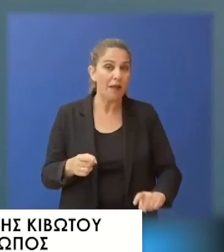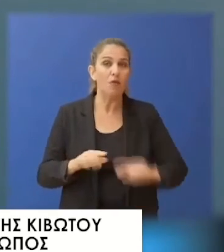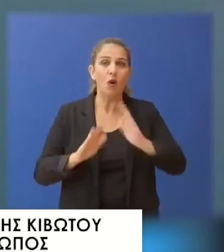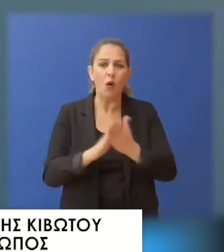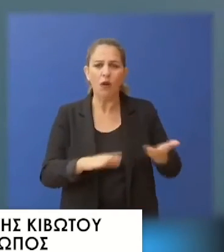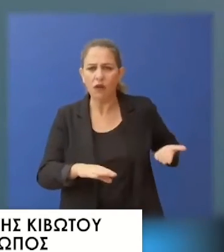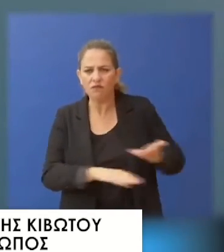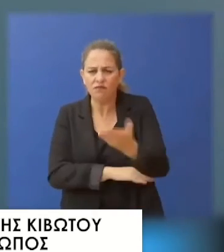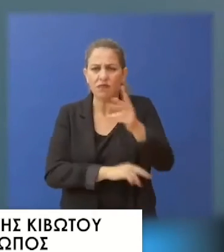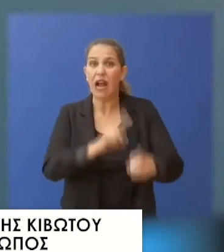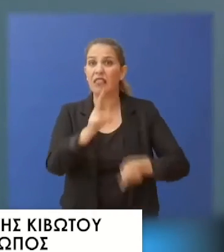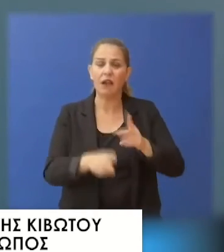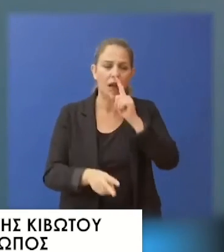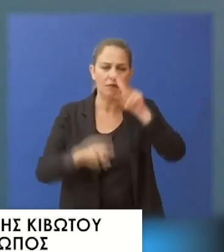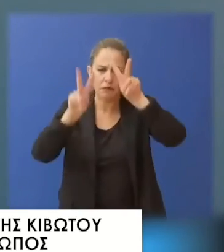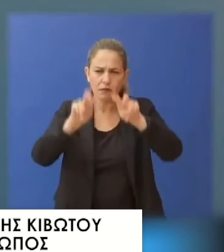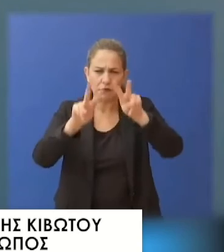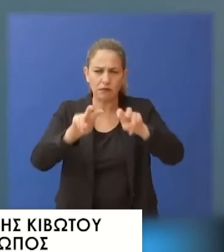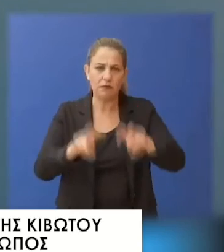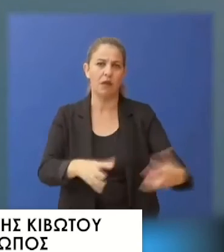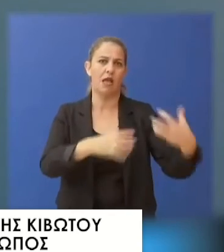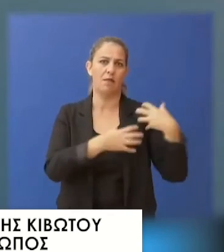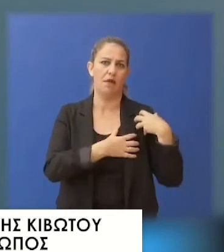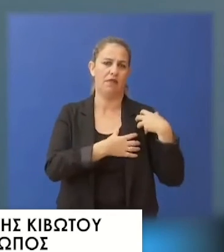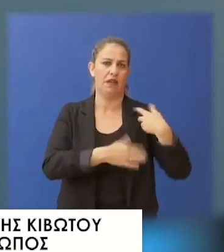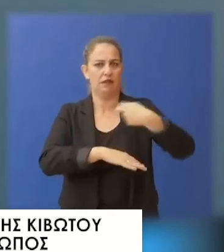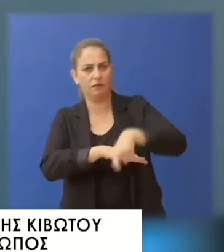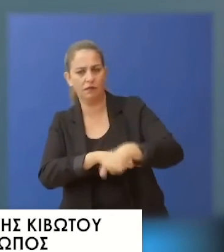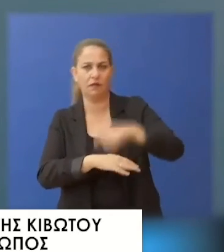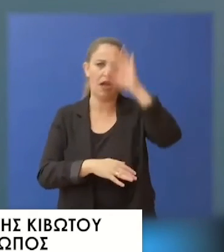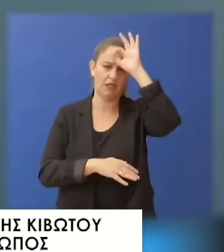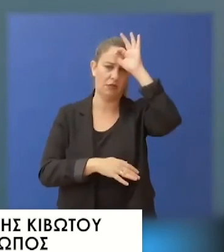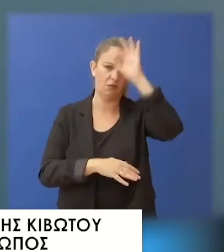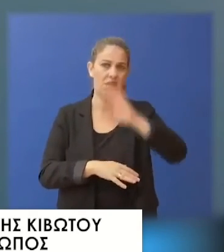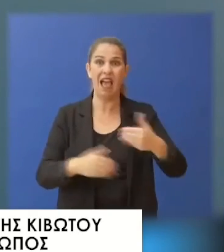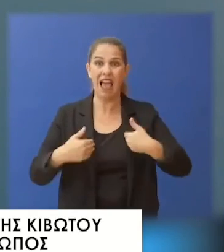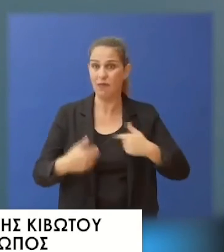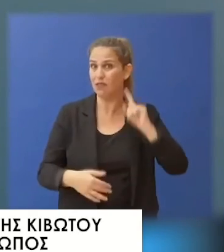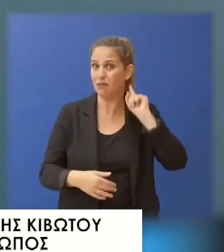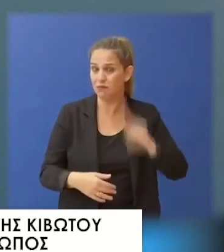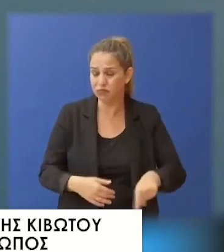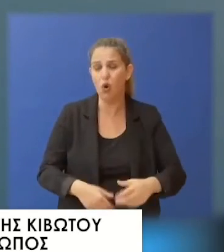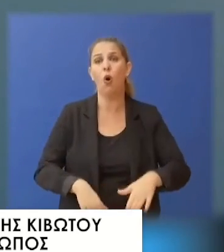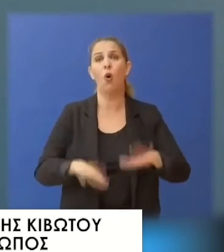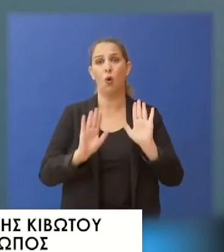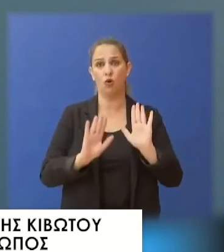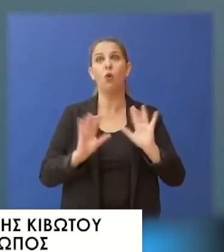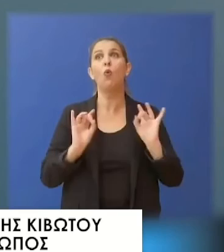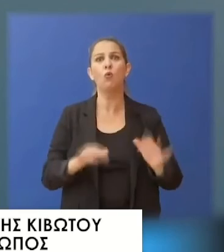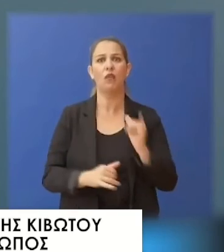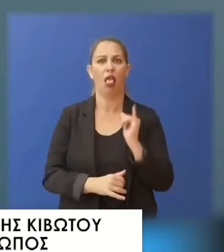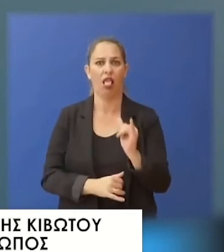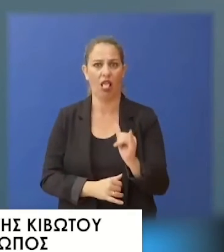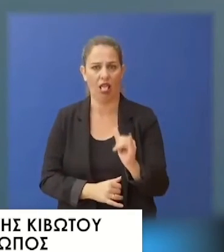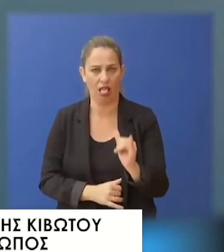αυτών και πλήρης διαλεύκανση της υπόθεσης από τις αρμόδιες αρχές. Δεν χρειάζεται ούτε αδιαφορία, ούτε και κολυσιεργία,